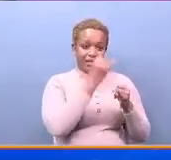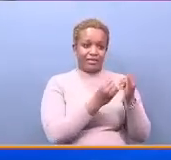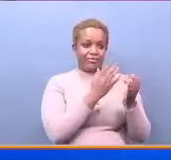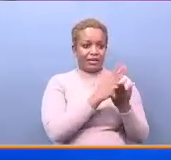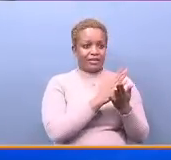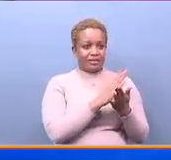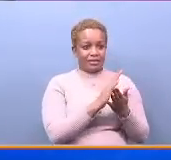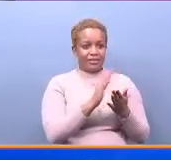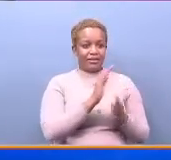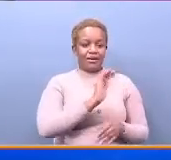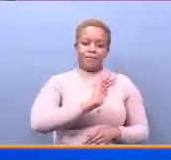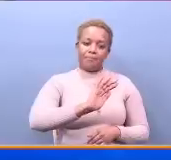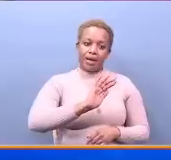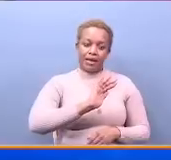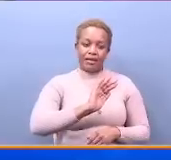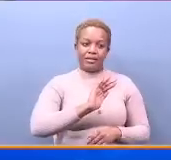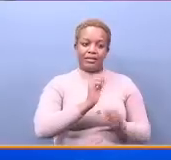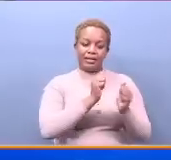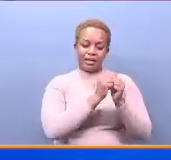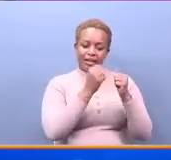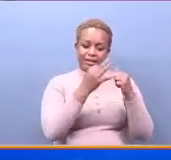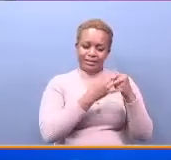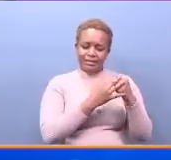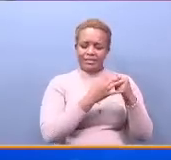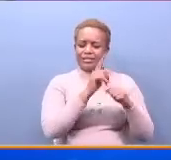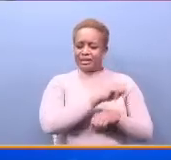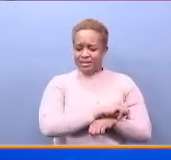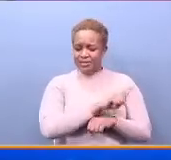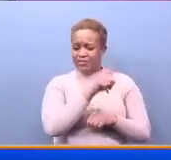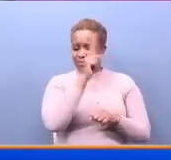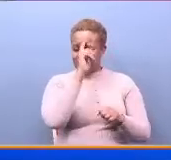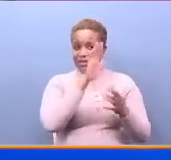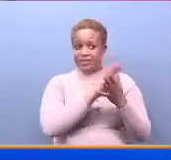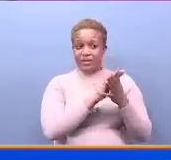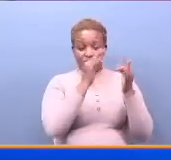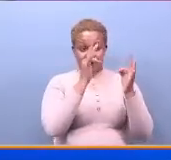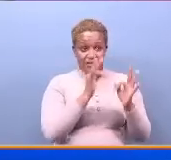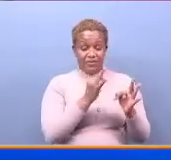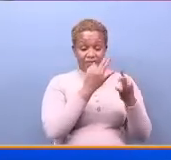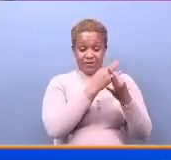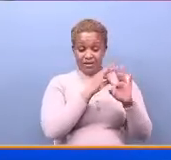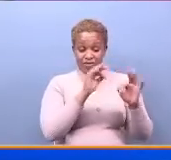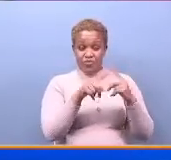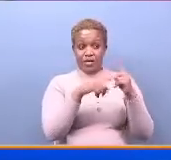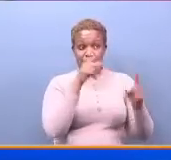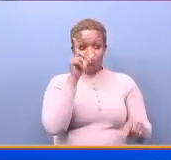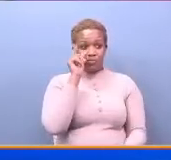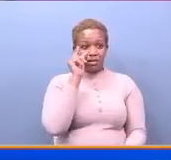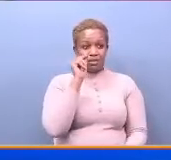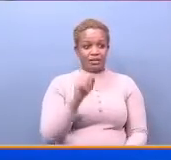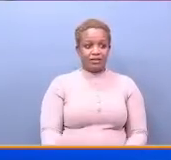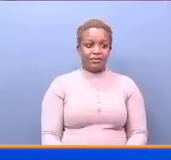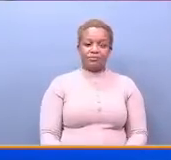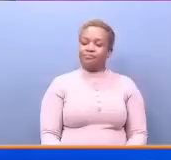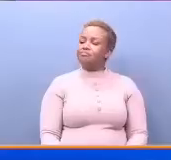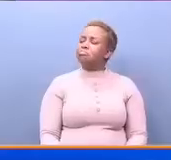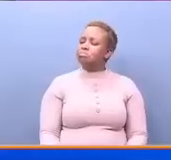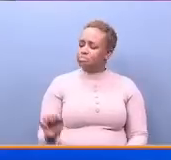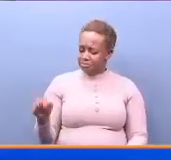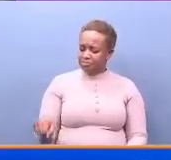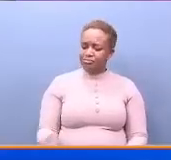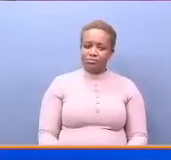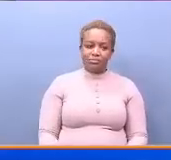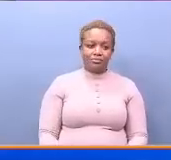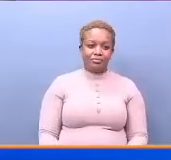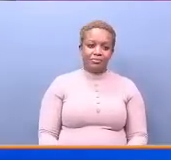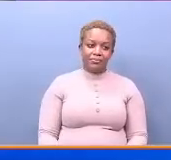Siku zikiwa zimesalia 18, una imani kwamba ukiachiliwa leo utashinda Mombasa? Nitashinda.